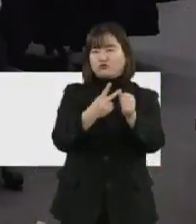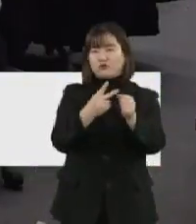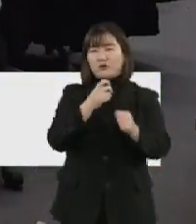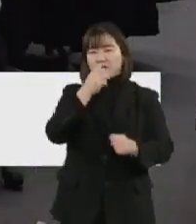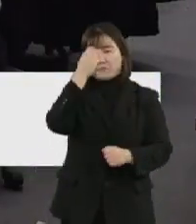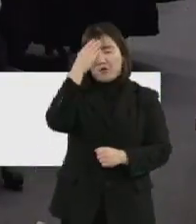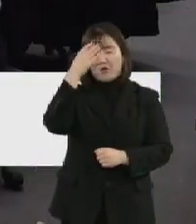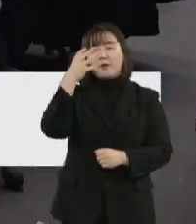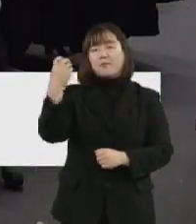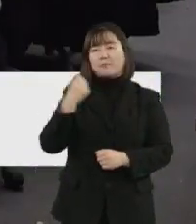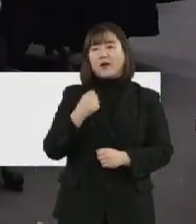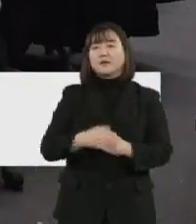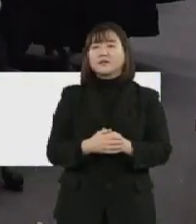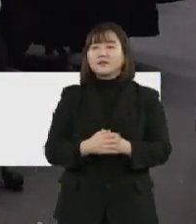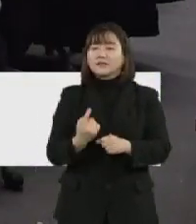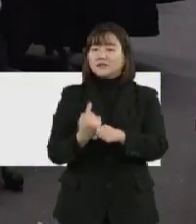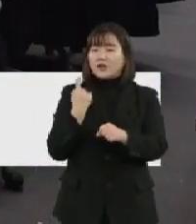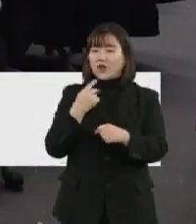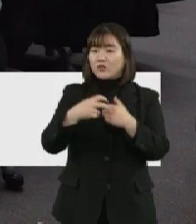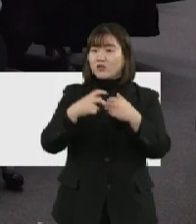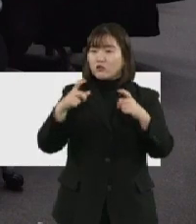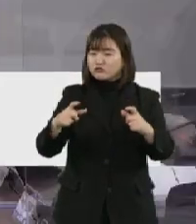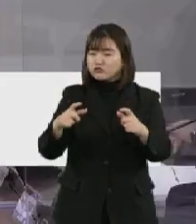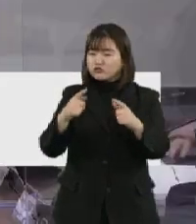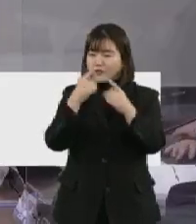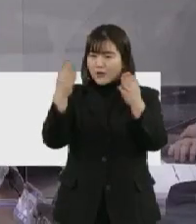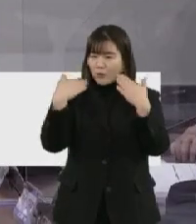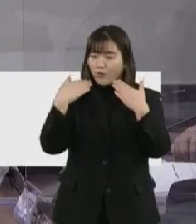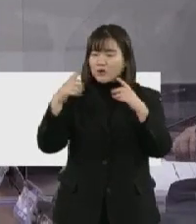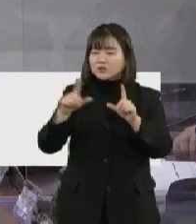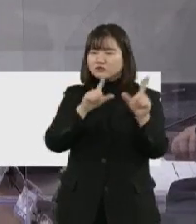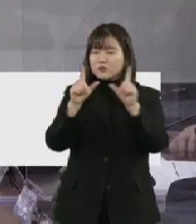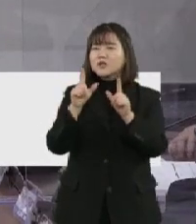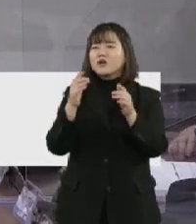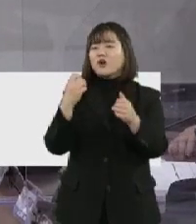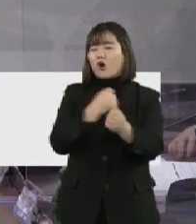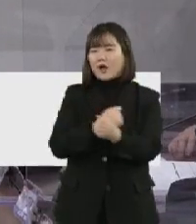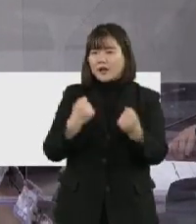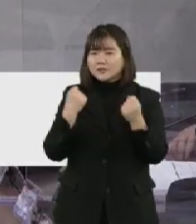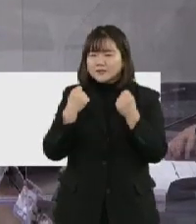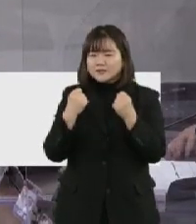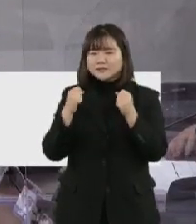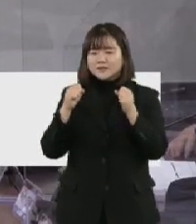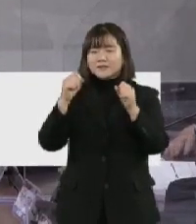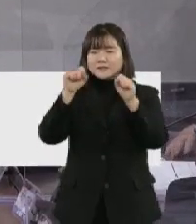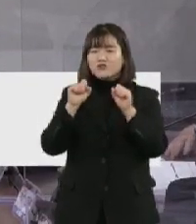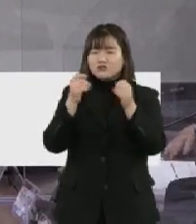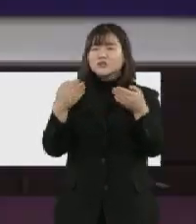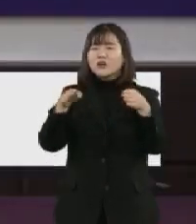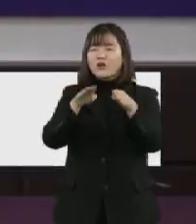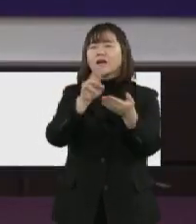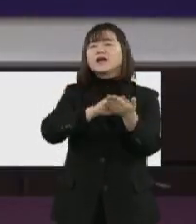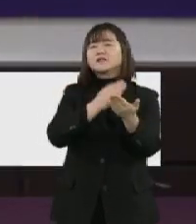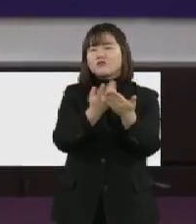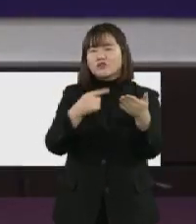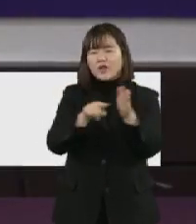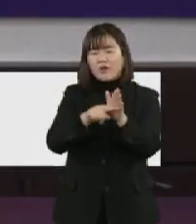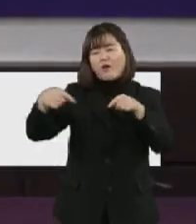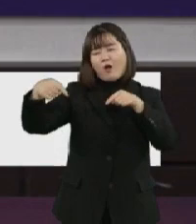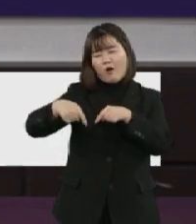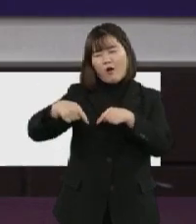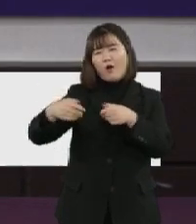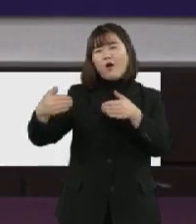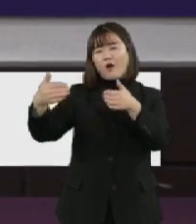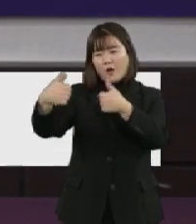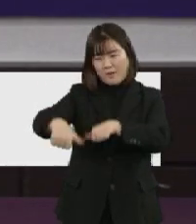받았습니다 지난해 한남대 와 대덕구 는 지역주민 건강 증진과 캠퍼스 체육 시설 개선을 위해 업무협약을